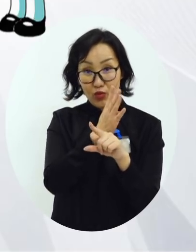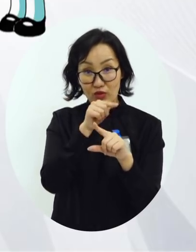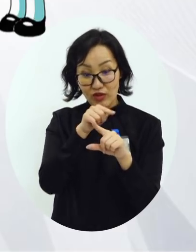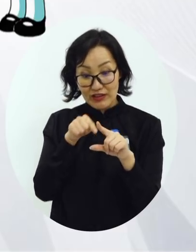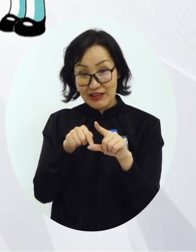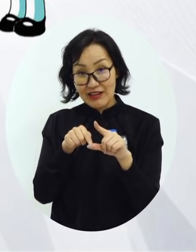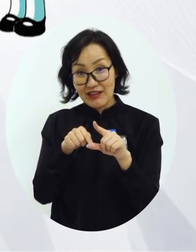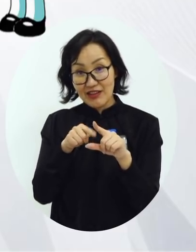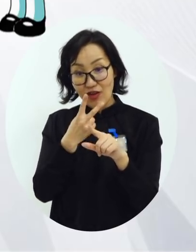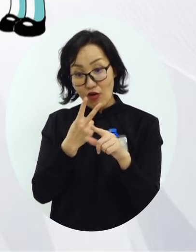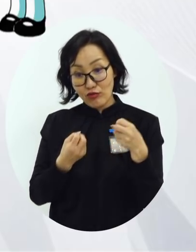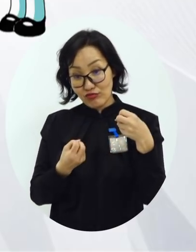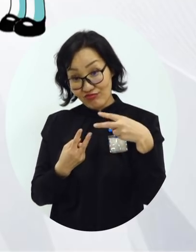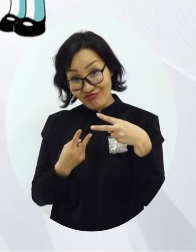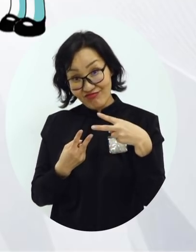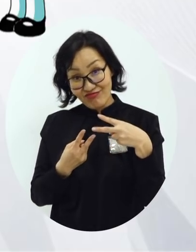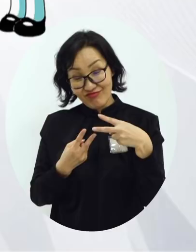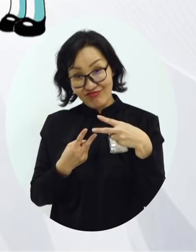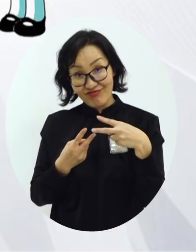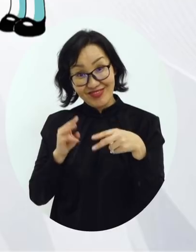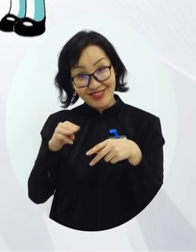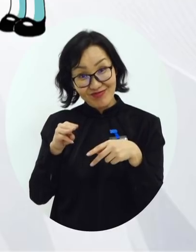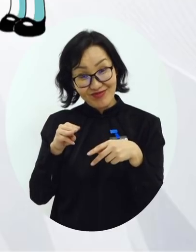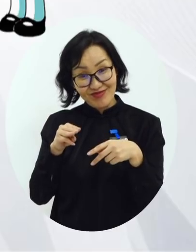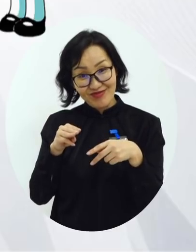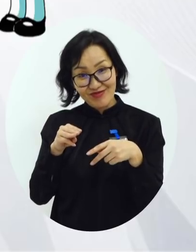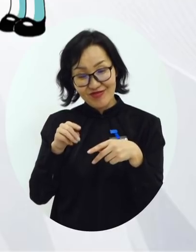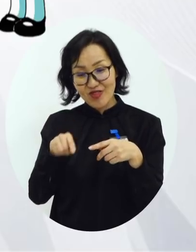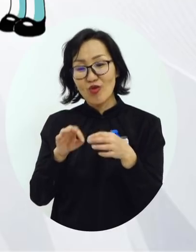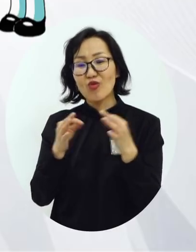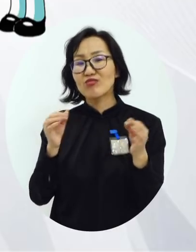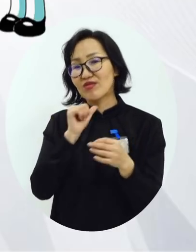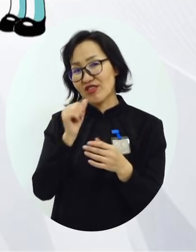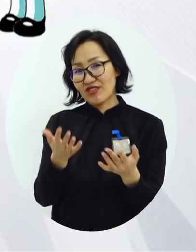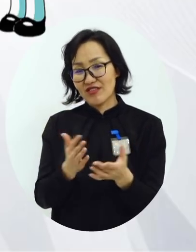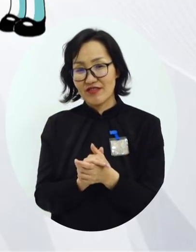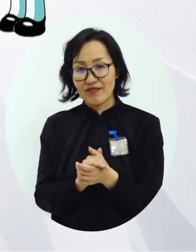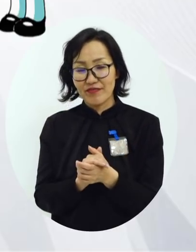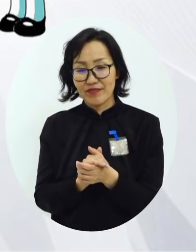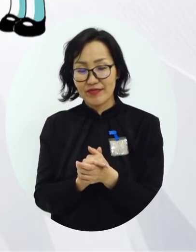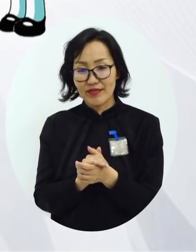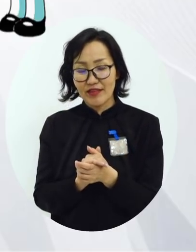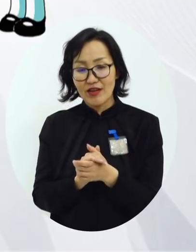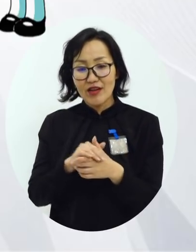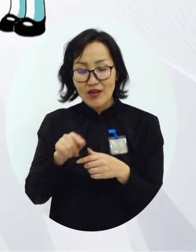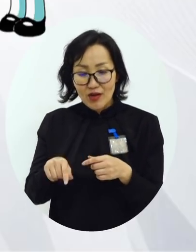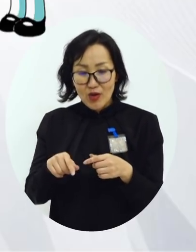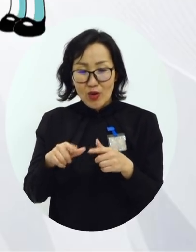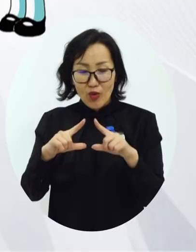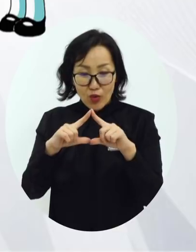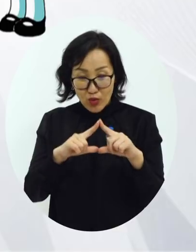4 байна. Хоёр тэнцүү талтай гэсэн тийм ээ. Тэгэхээр энэ өгүүлбэр биш байна. Гурвалжин